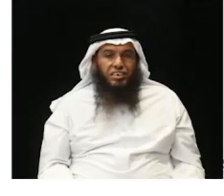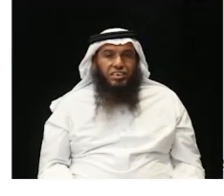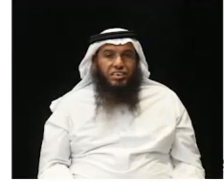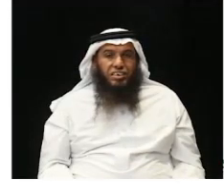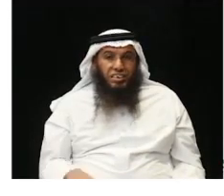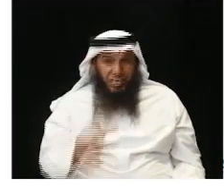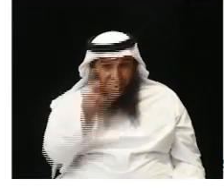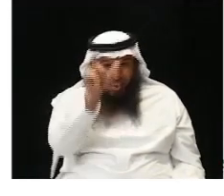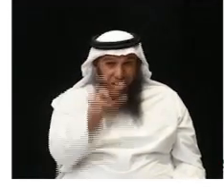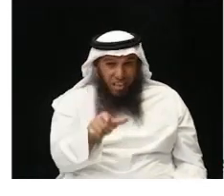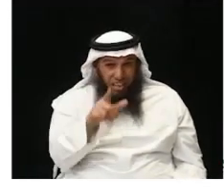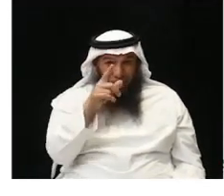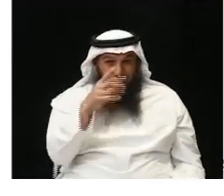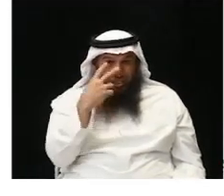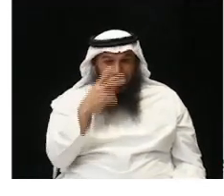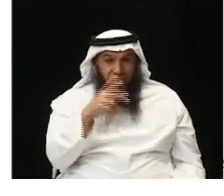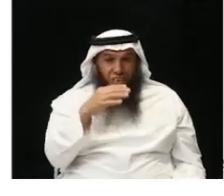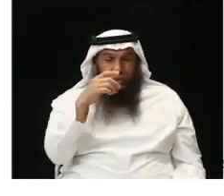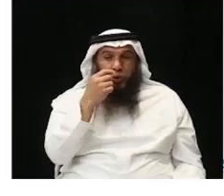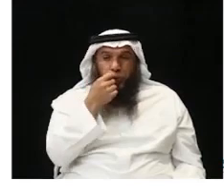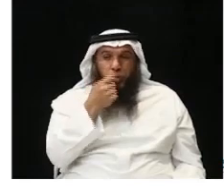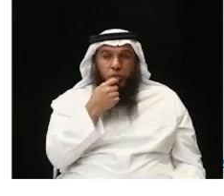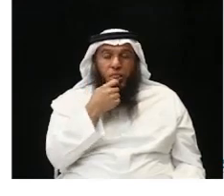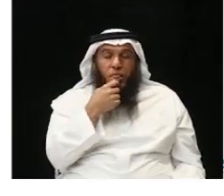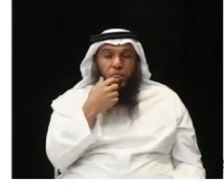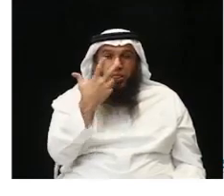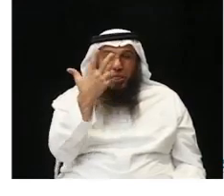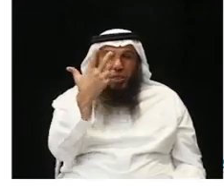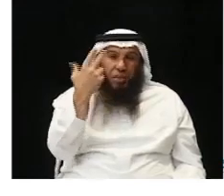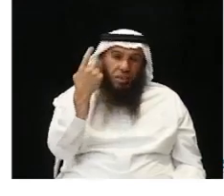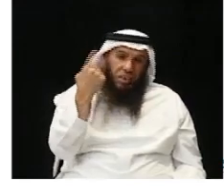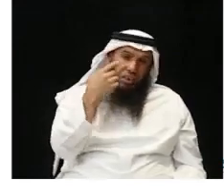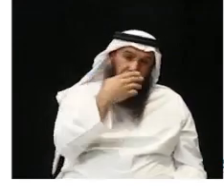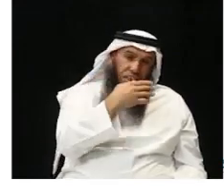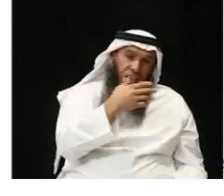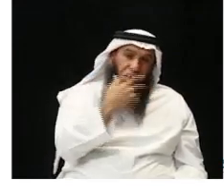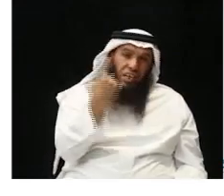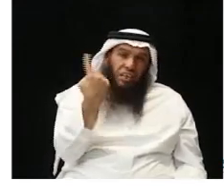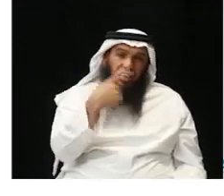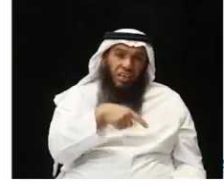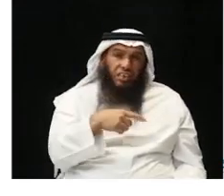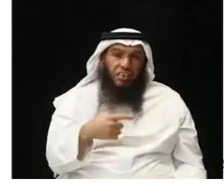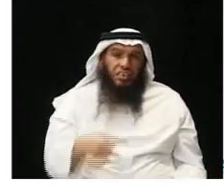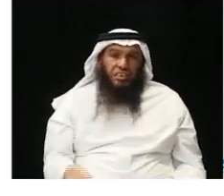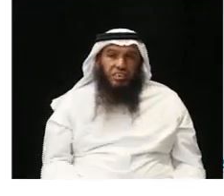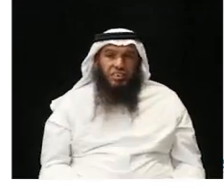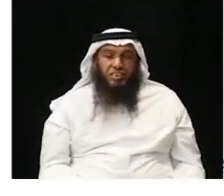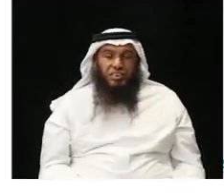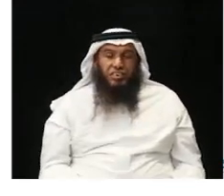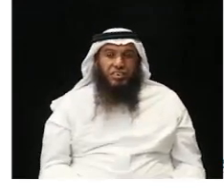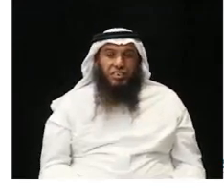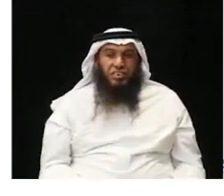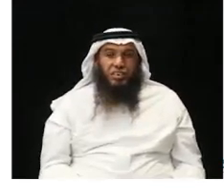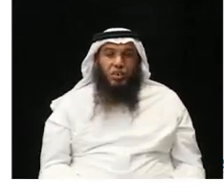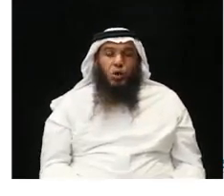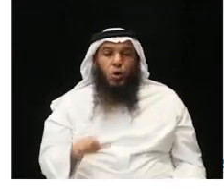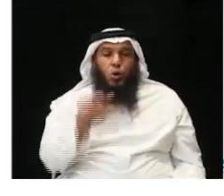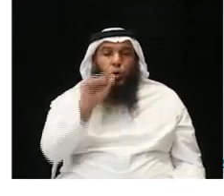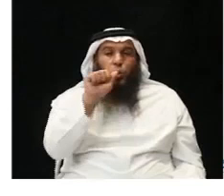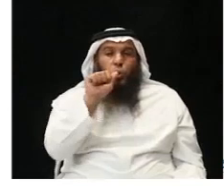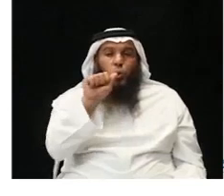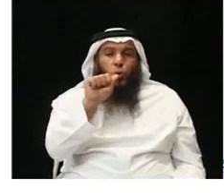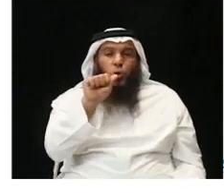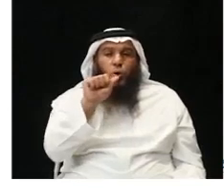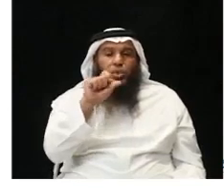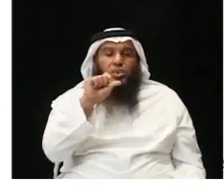في هذا المقطع من الآية رقم 8 إلى الآية رقم 11 وصية وصى الله